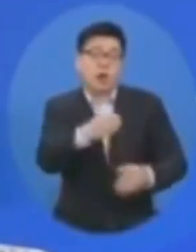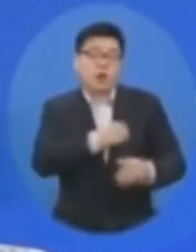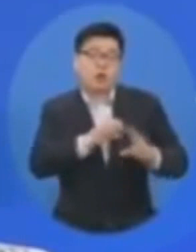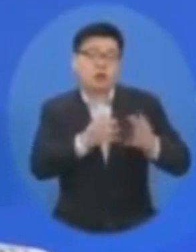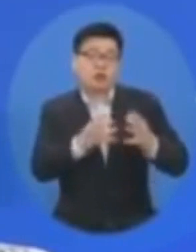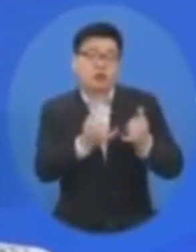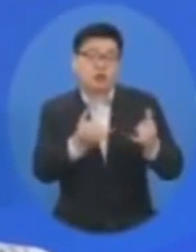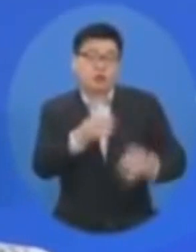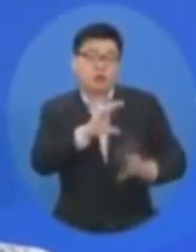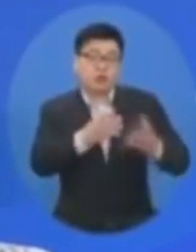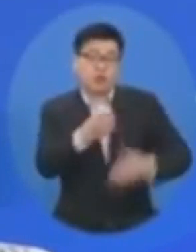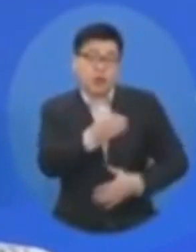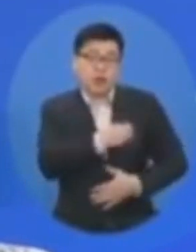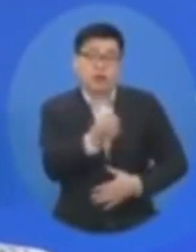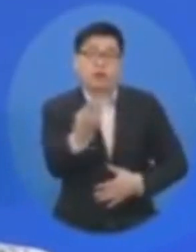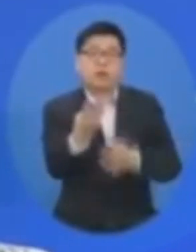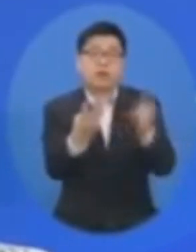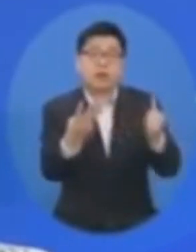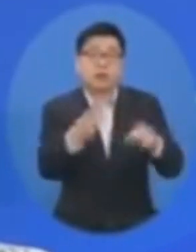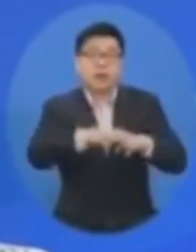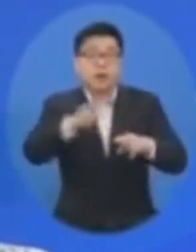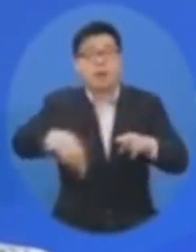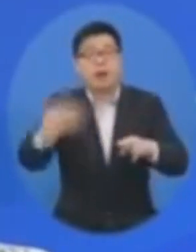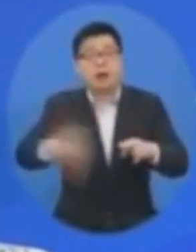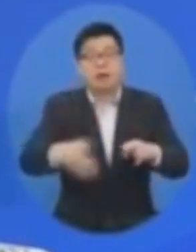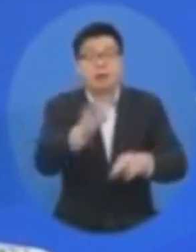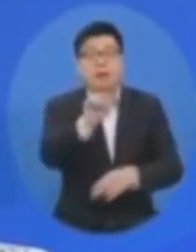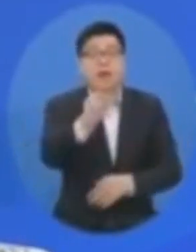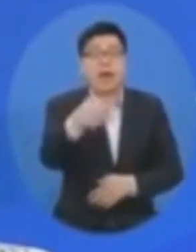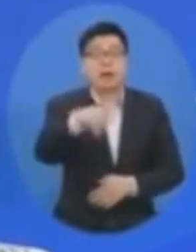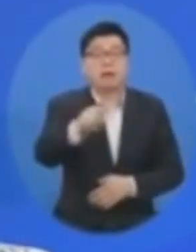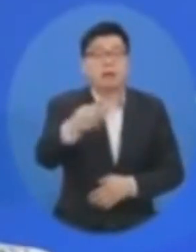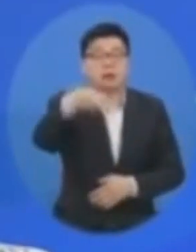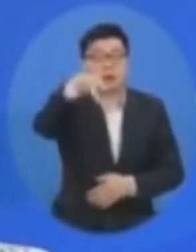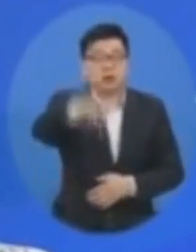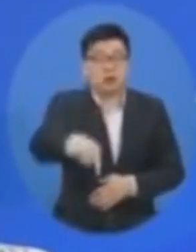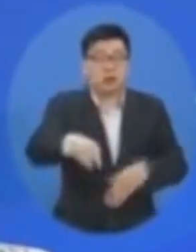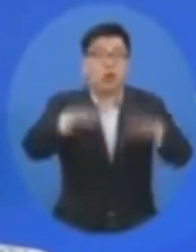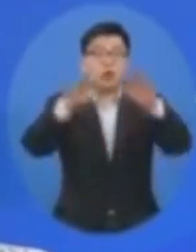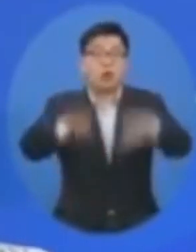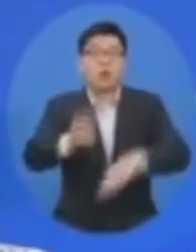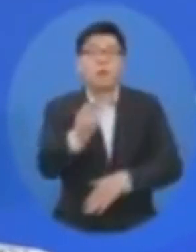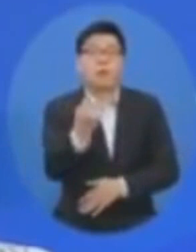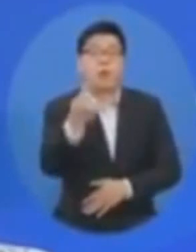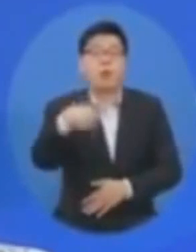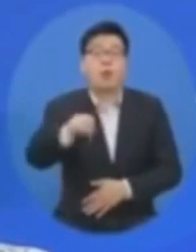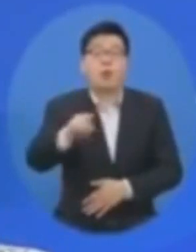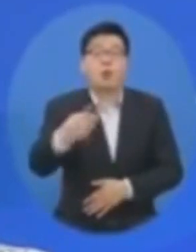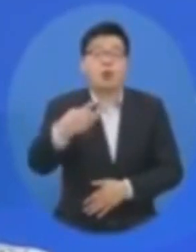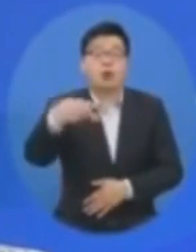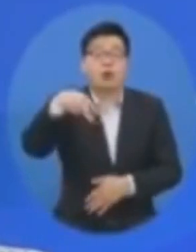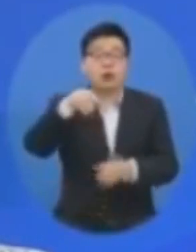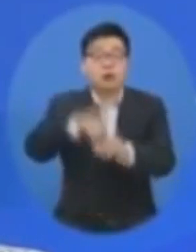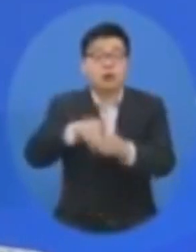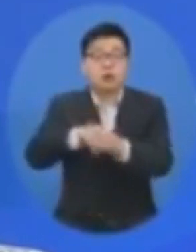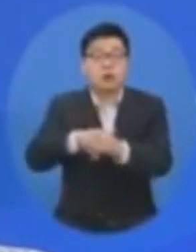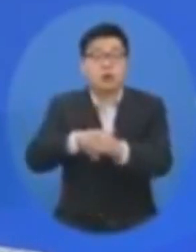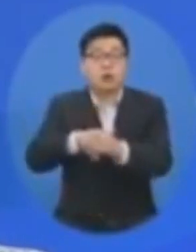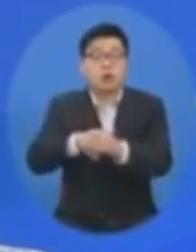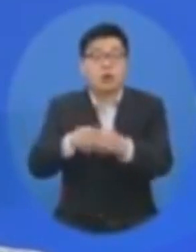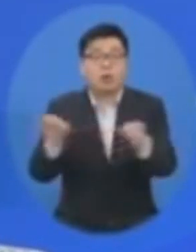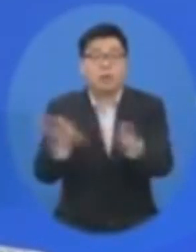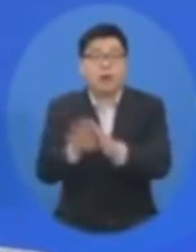왜 사퇴를 안 합니까? 안철수 후보는 보궐선거 이분에 없애기 위해서 5월 9일 이후로 사퇴를